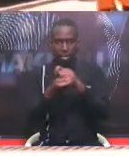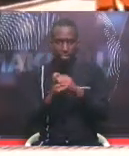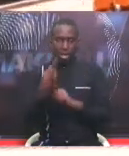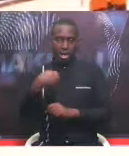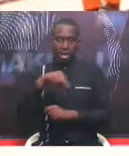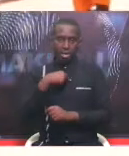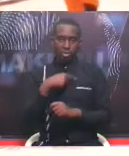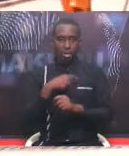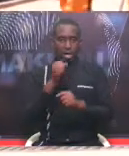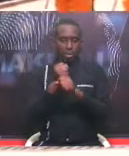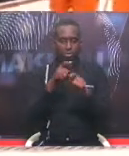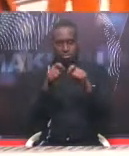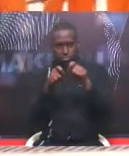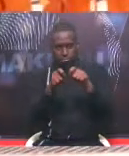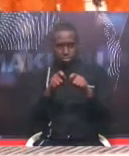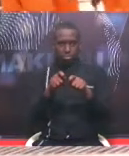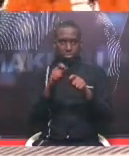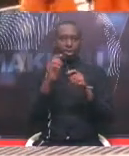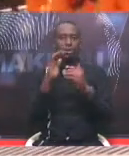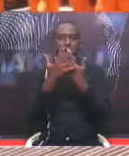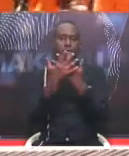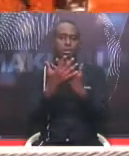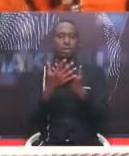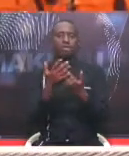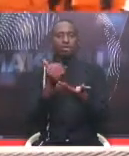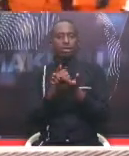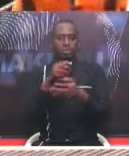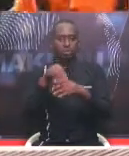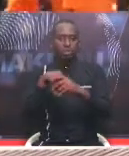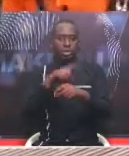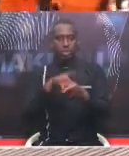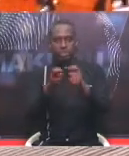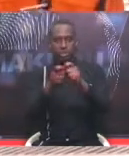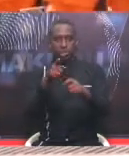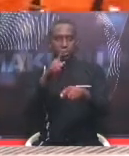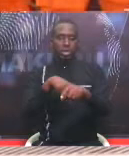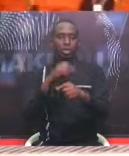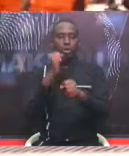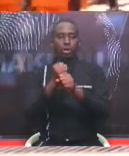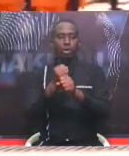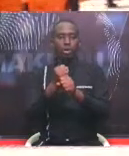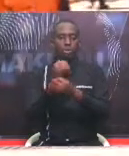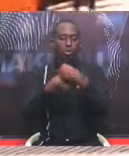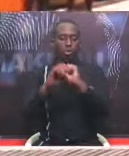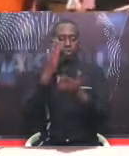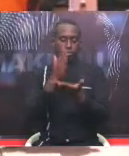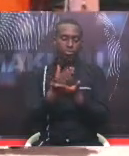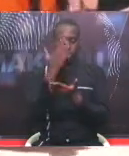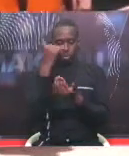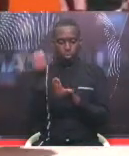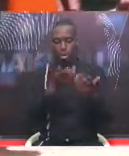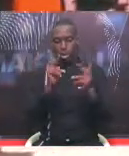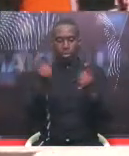natwe nk'abacungagereza bikadufasha mu gihe cyo kugorora urumva natwe uwo munsi twabaga duhagaritse ibikorwa byose kugira ngo twakire